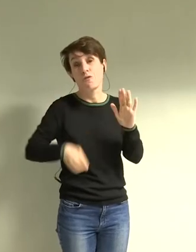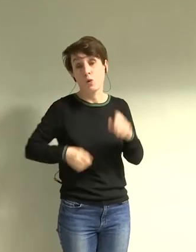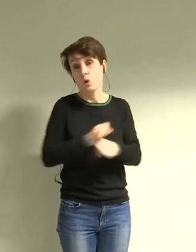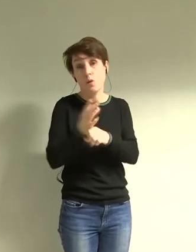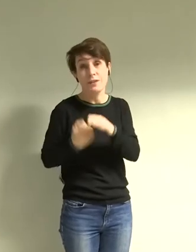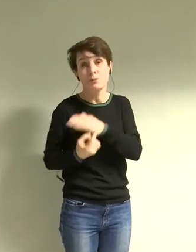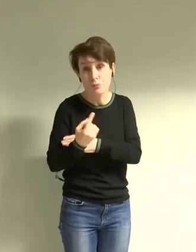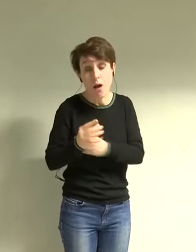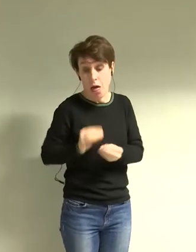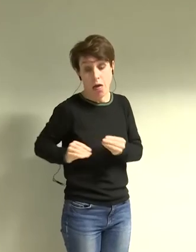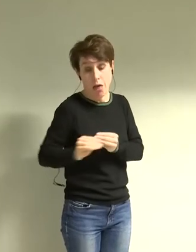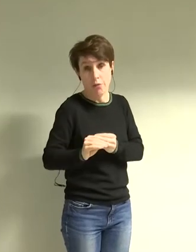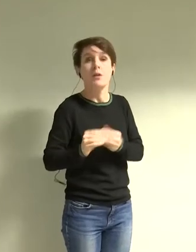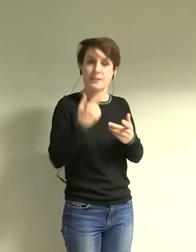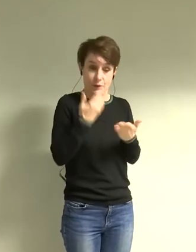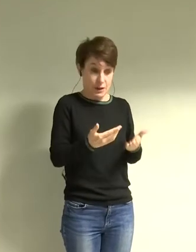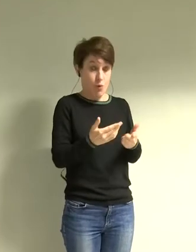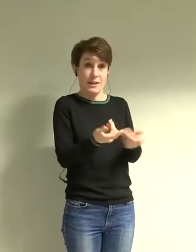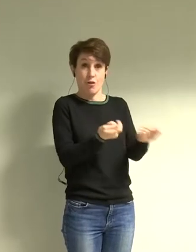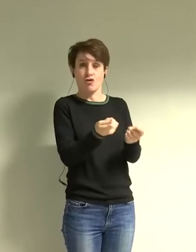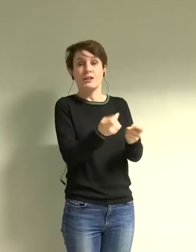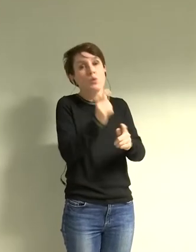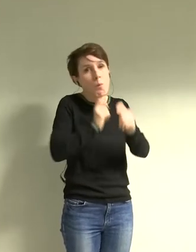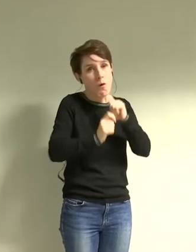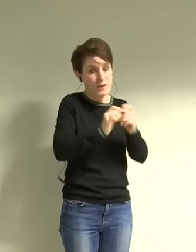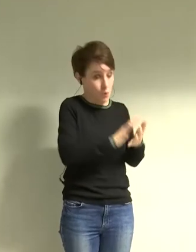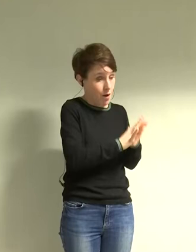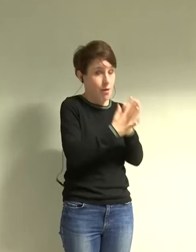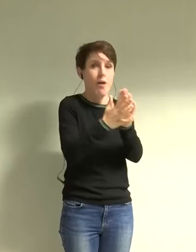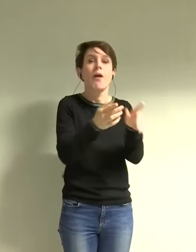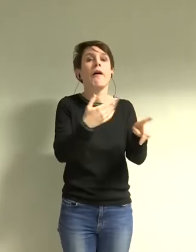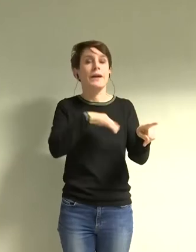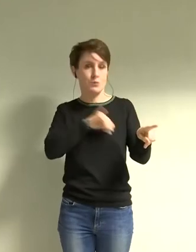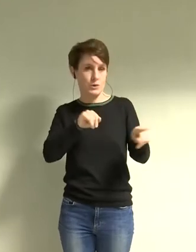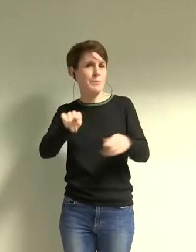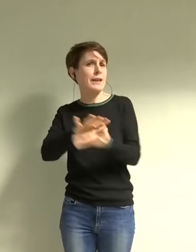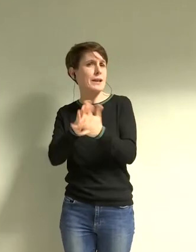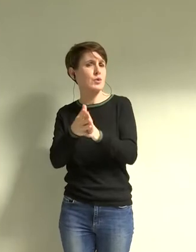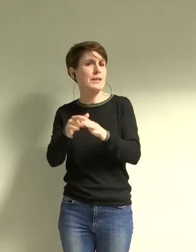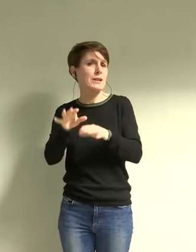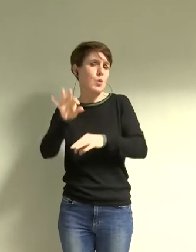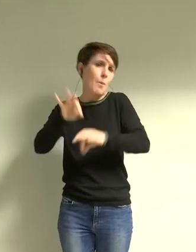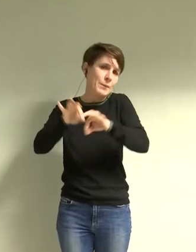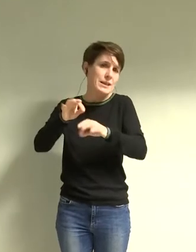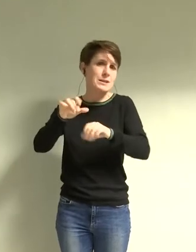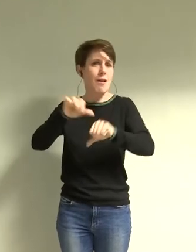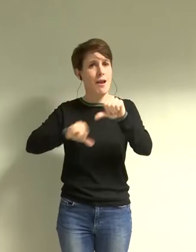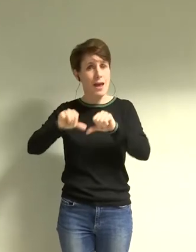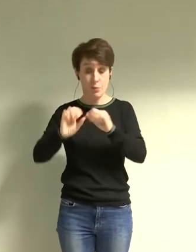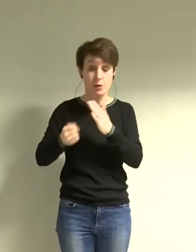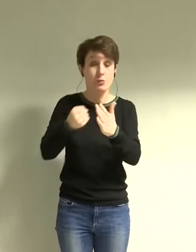la salle est géré selon un mode transitoire toujours bien sûr par l'association mixlab et ce jusqu'à l'été 2022